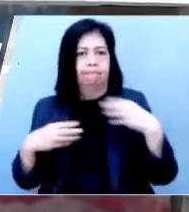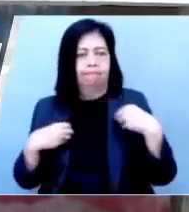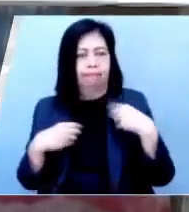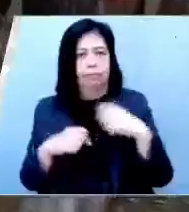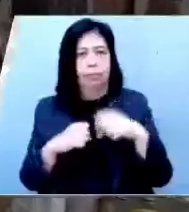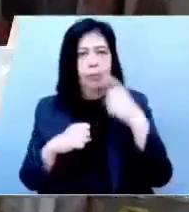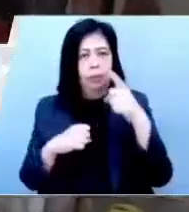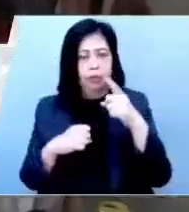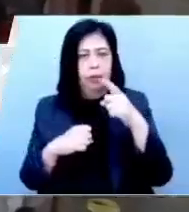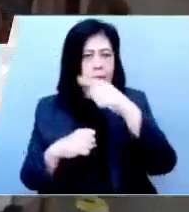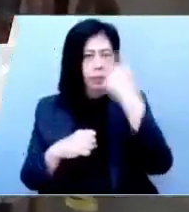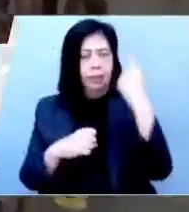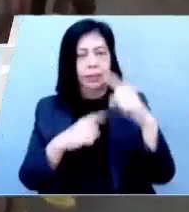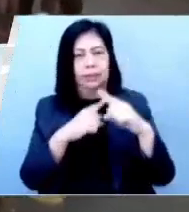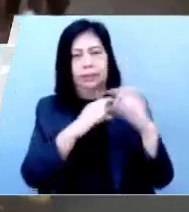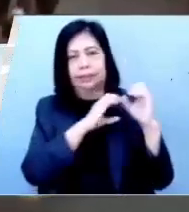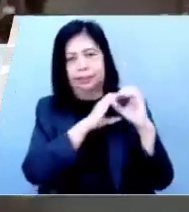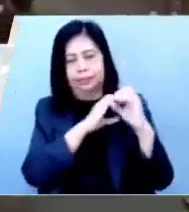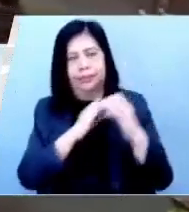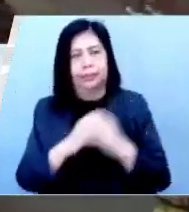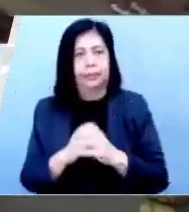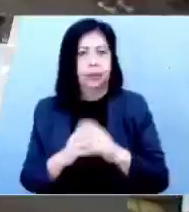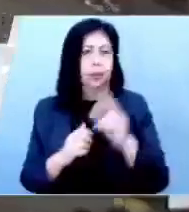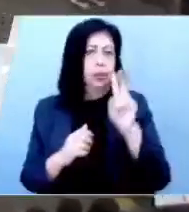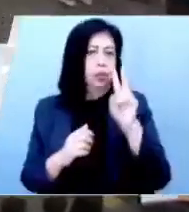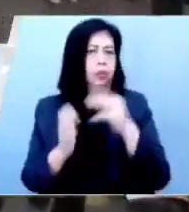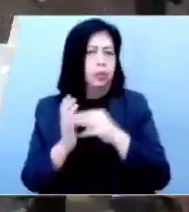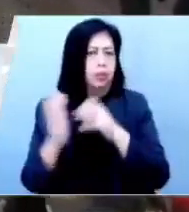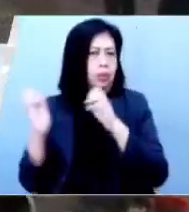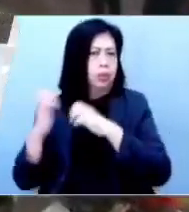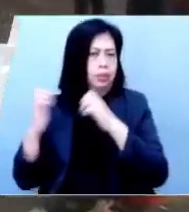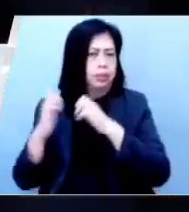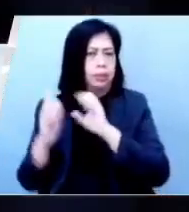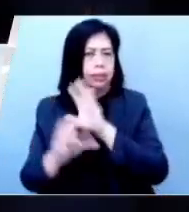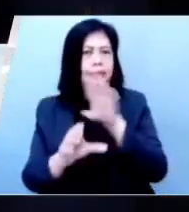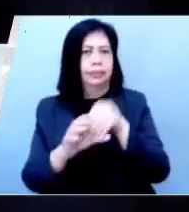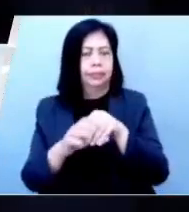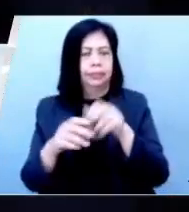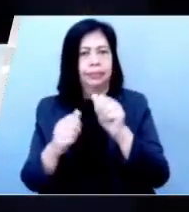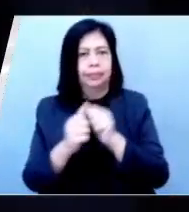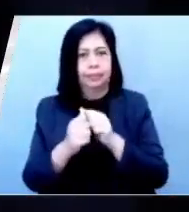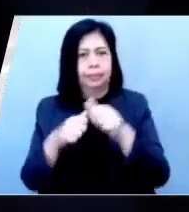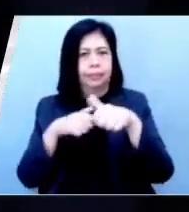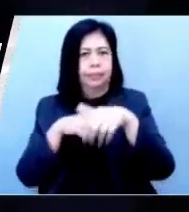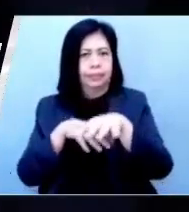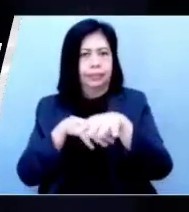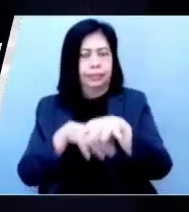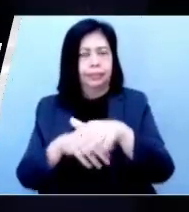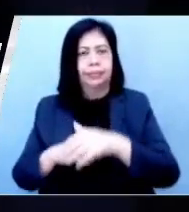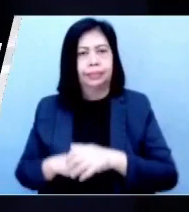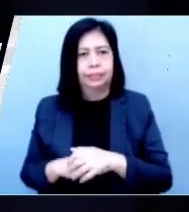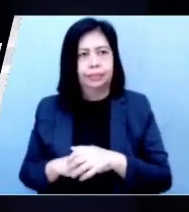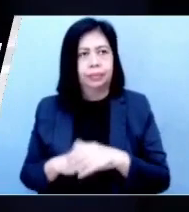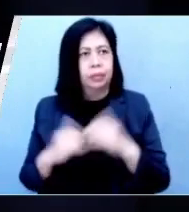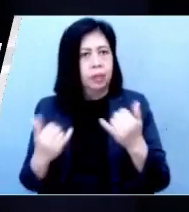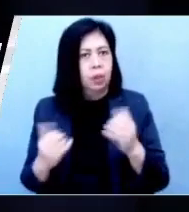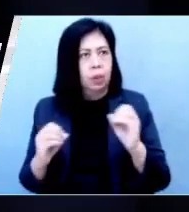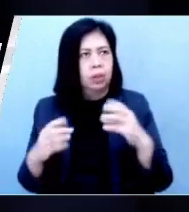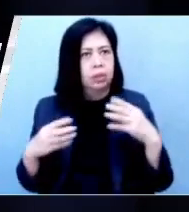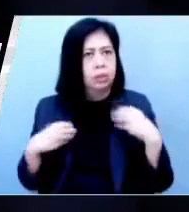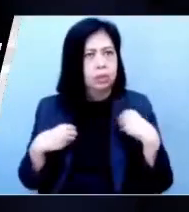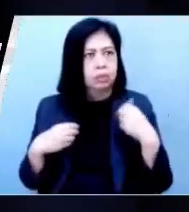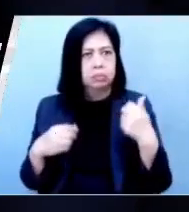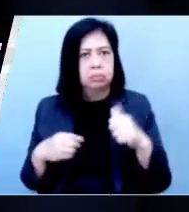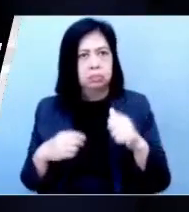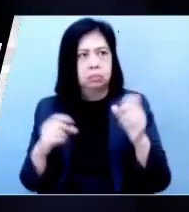Ren nasa dalawang milyon ang inaasahang makikiisa sa translasyon Sa ngayon sir Wala pa naman tayong nare-receive na any credible